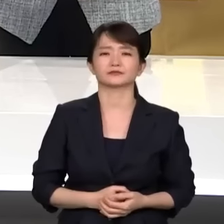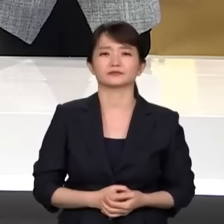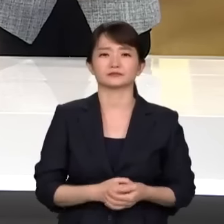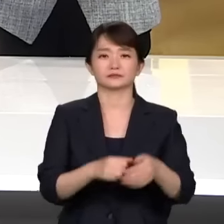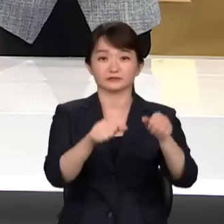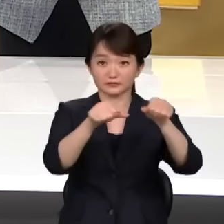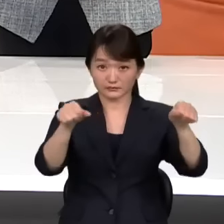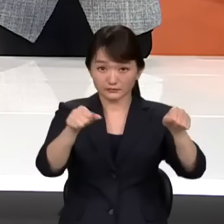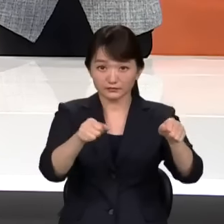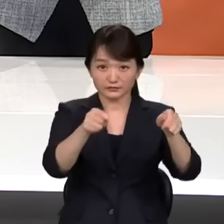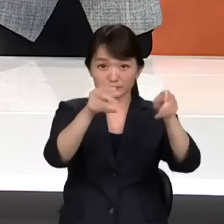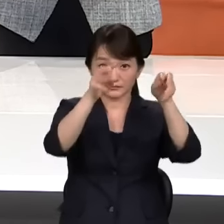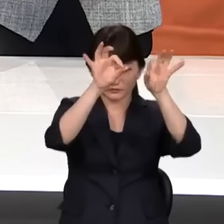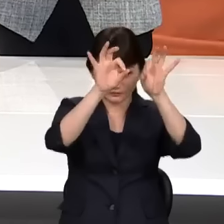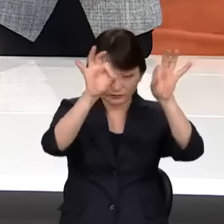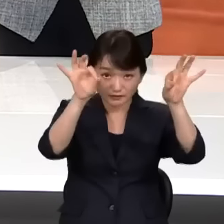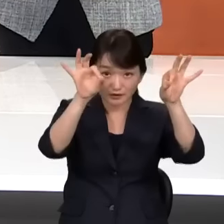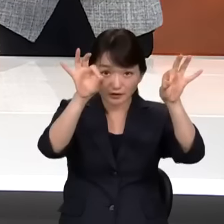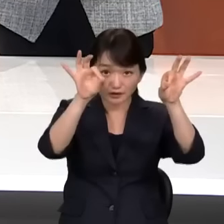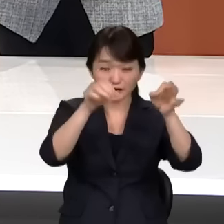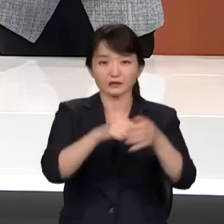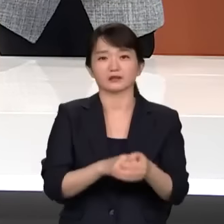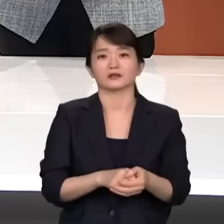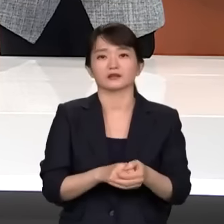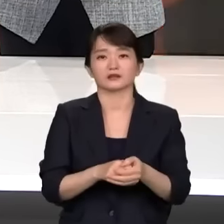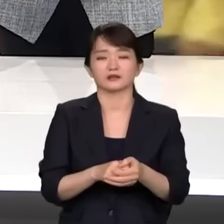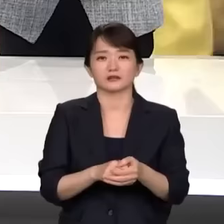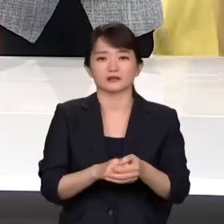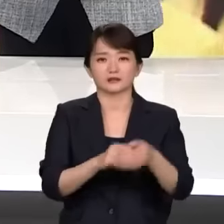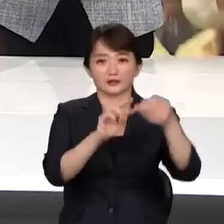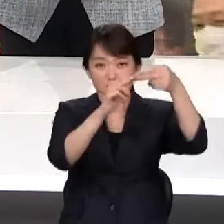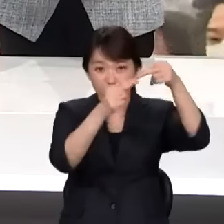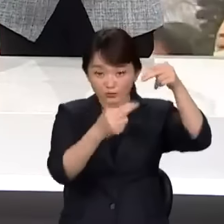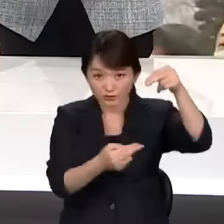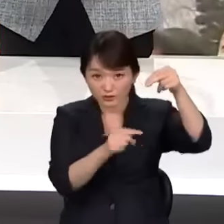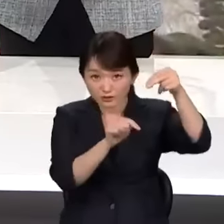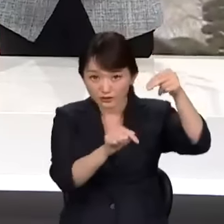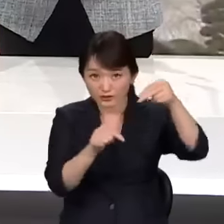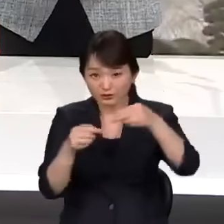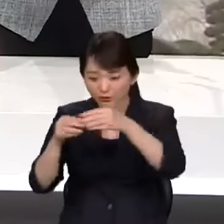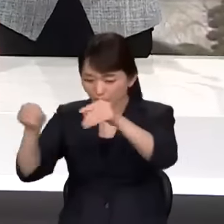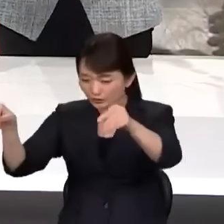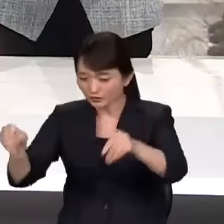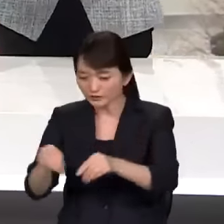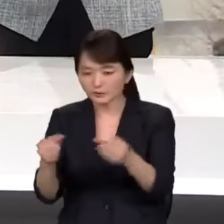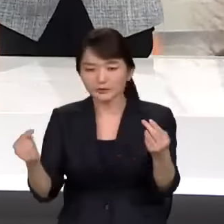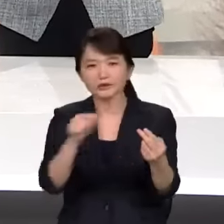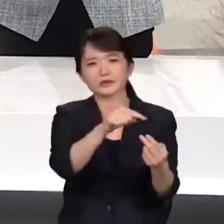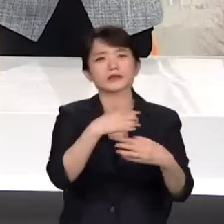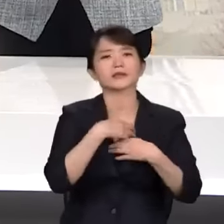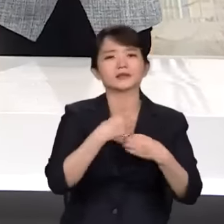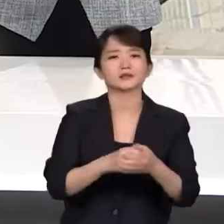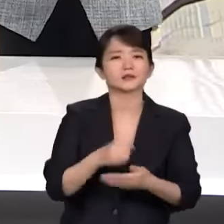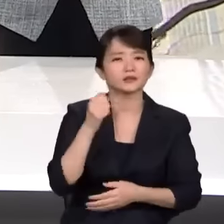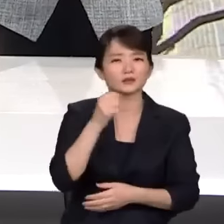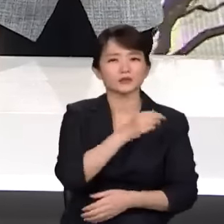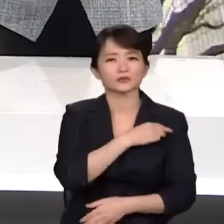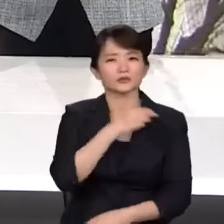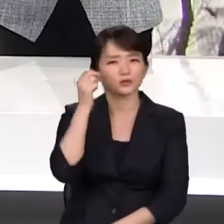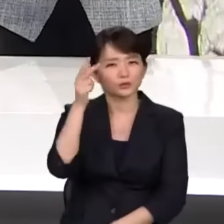5층 이상, 10층 이하에선 그나마 상대적으로 완강기가 에어매트보단 안전합니다. 부천호텔 일부 방에는